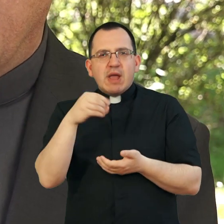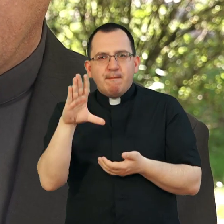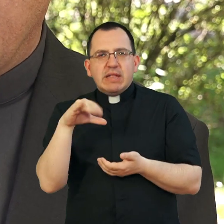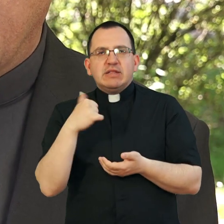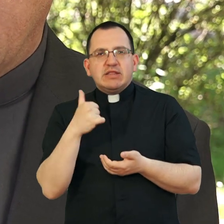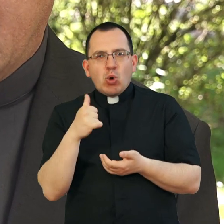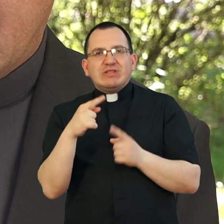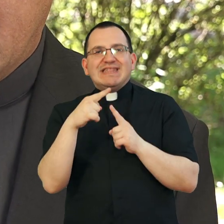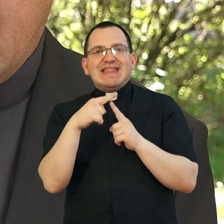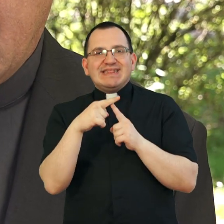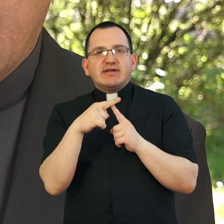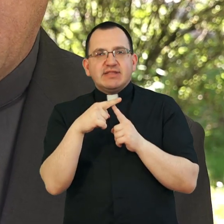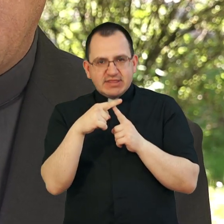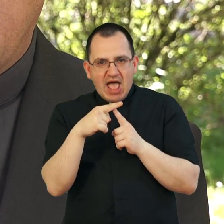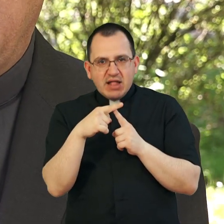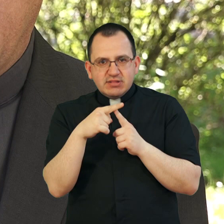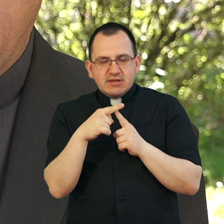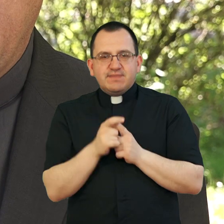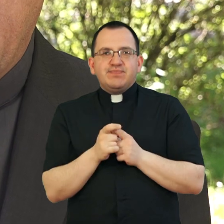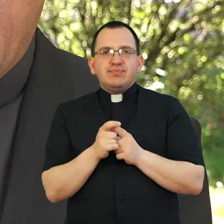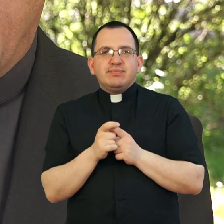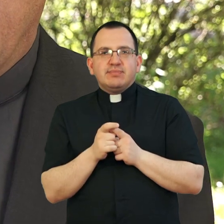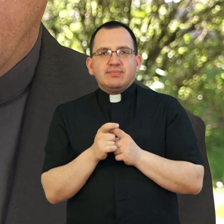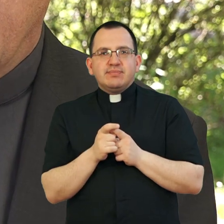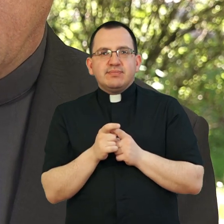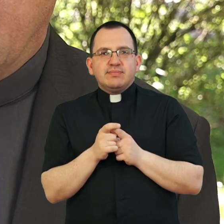2015. na Trsatu u Riječkoj nadbiskupiji,